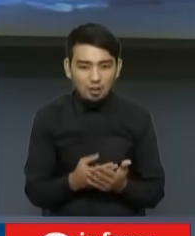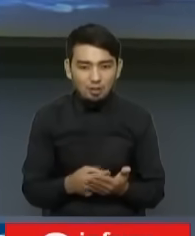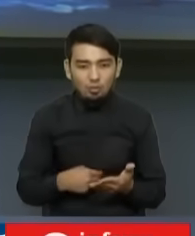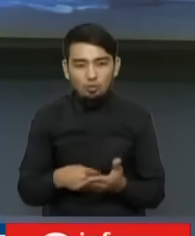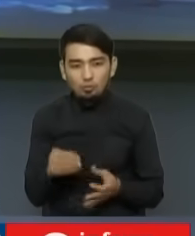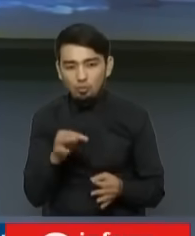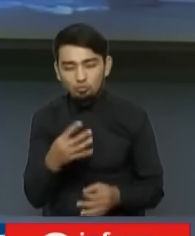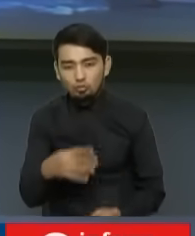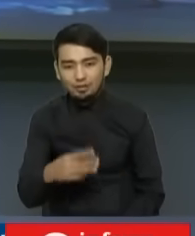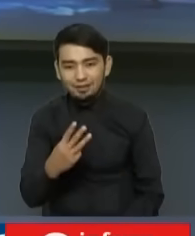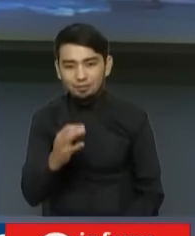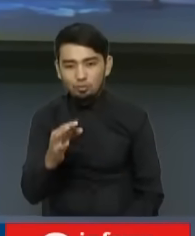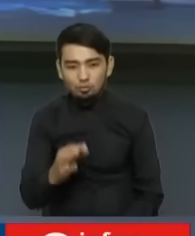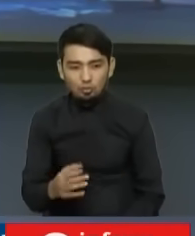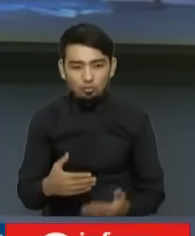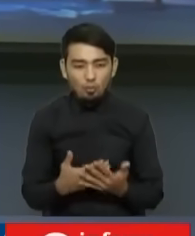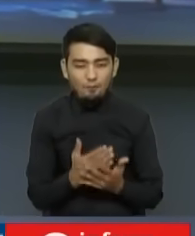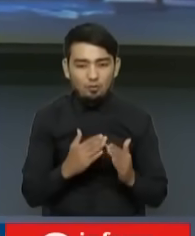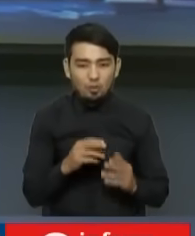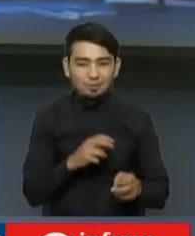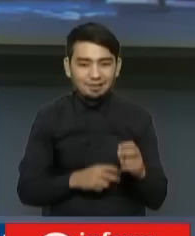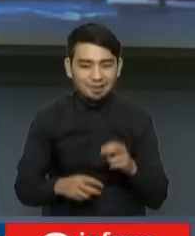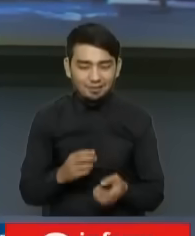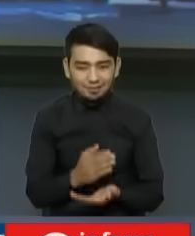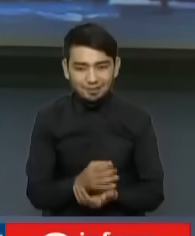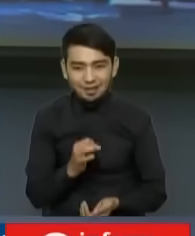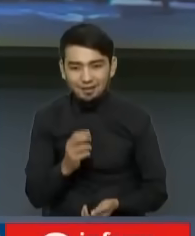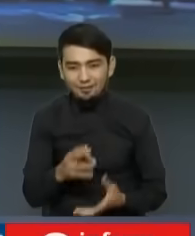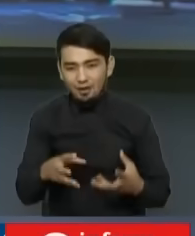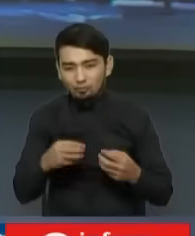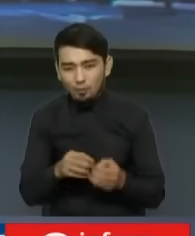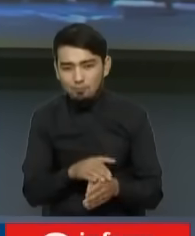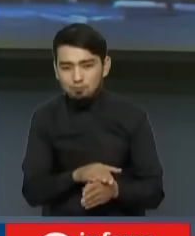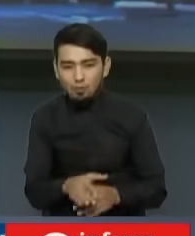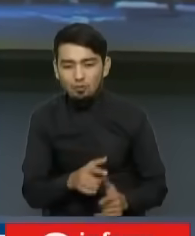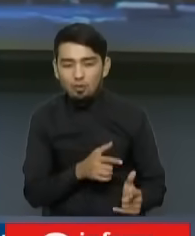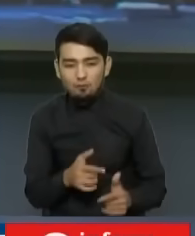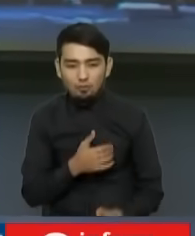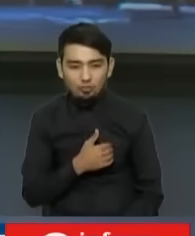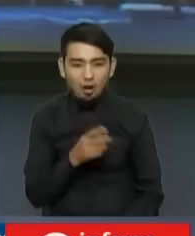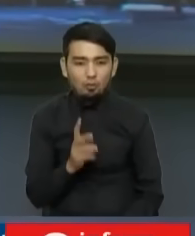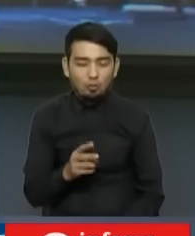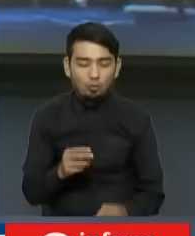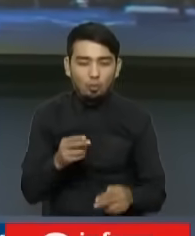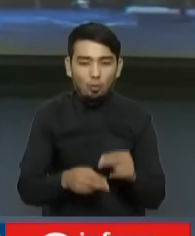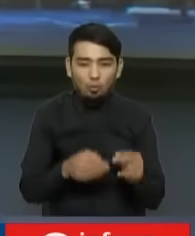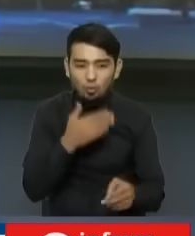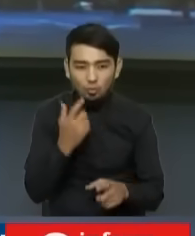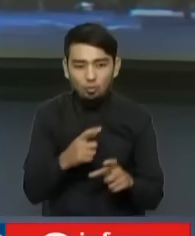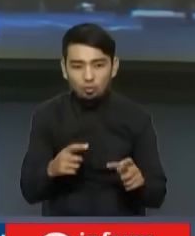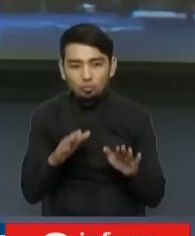алушылардың 43% жаңа баспана іздейді және де пәтердің толық дайын болған қалайды екен. Ал жөндеуі бітпеген үйді азаматтардың